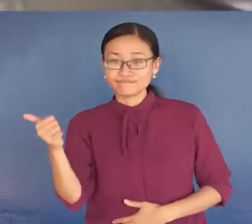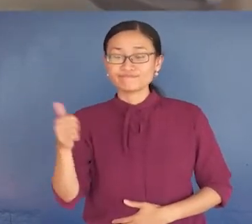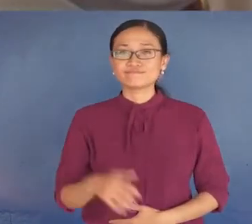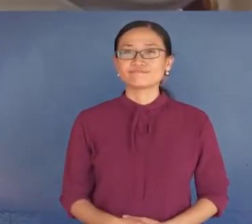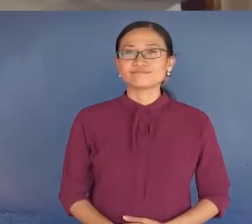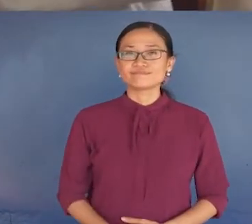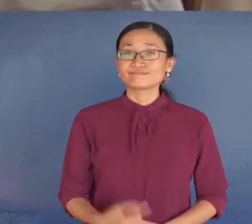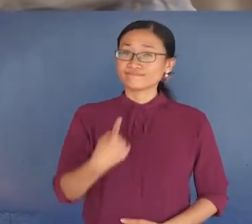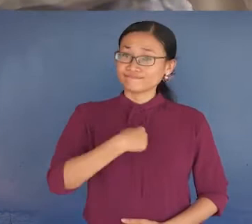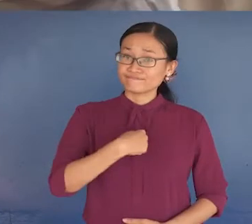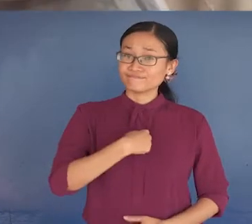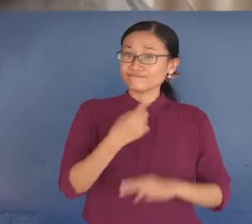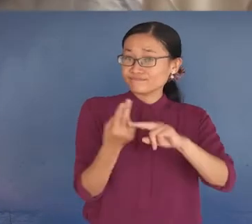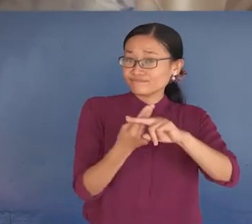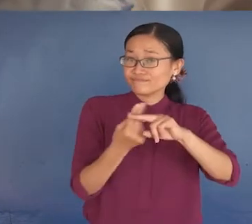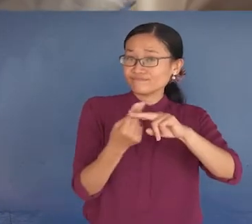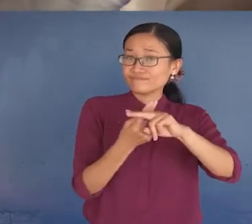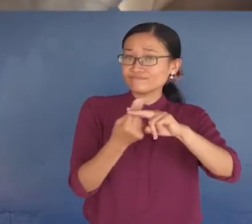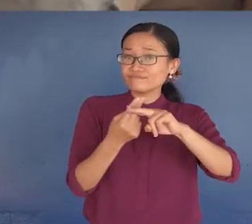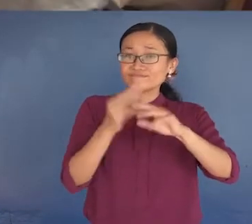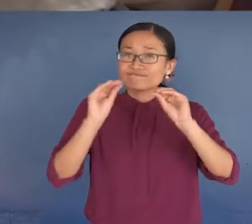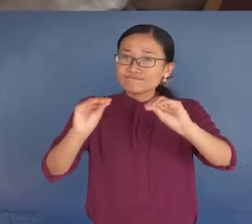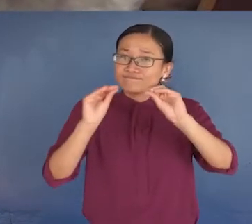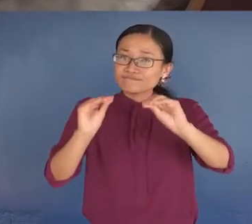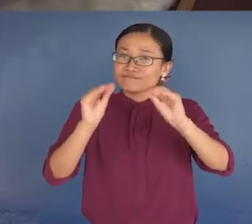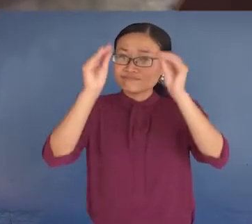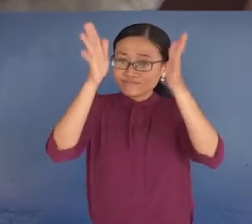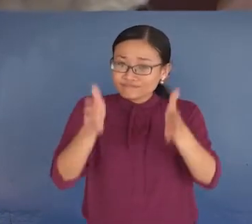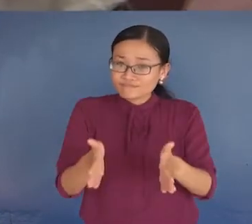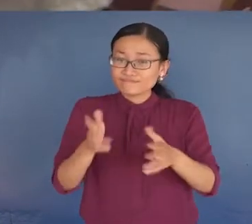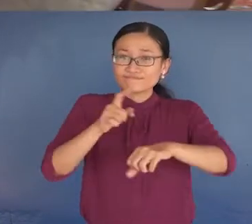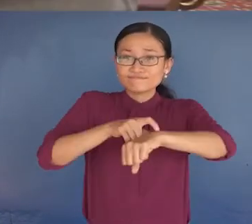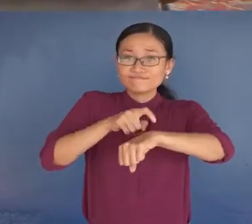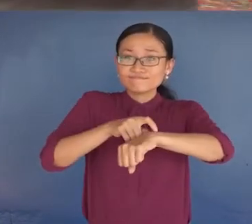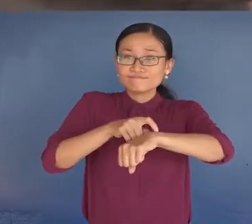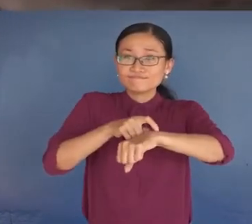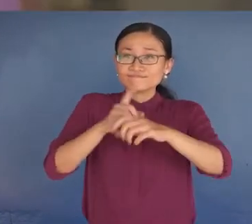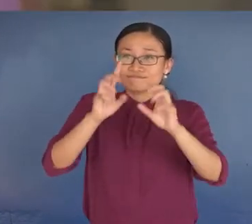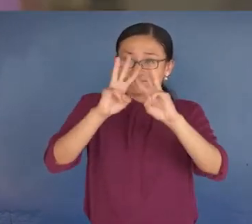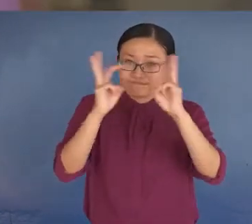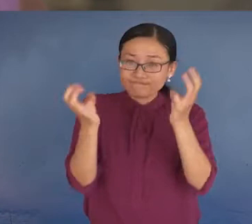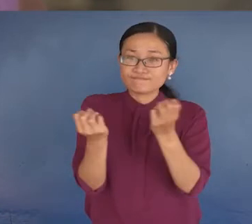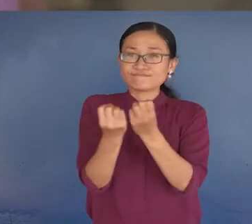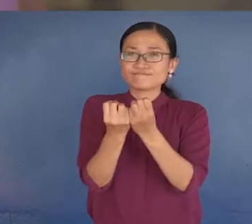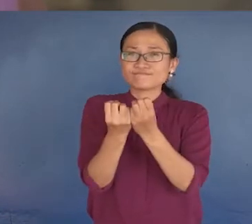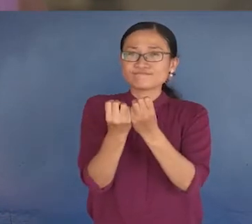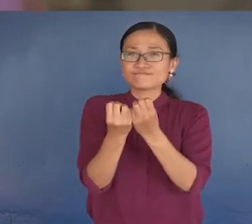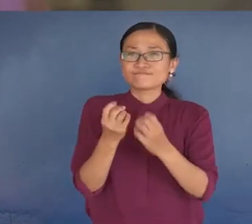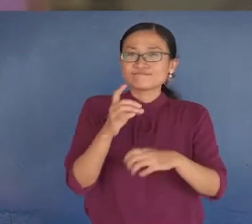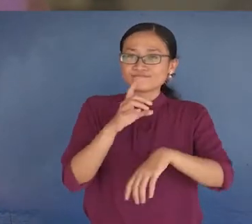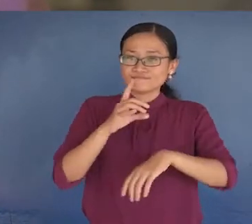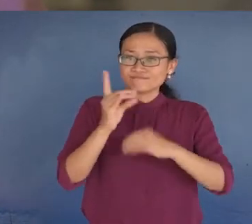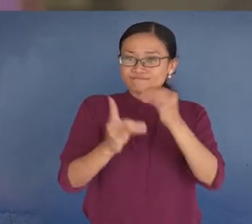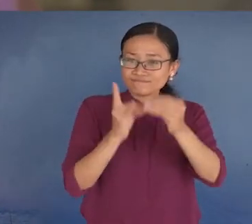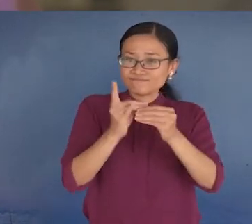លឹមសារហ្នឹងហើយយើងនឹងយកទៅបញ្ជ្រាបគាត់នៅពេលដែលដូចជាខ្ញុំពេលខ្ញុំបើកវគ្គបំពន់ខ្ញុំ